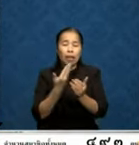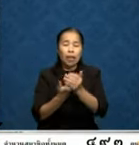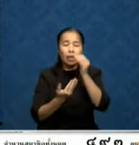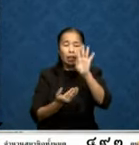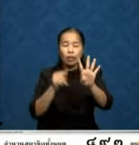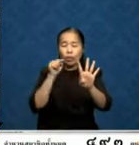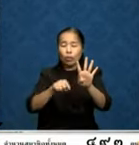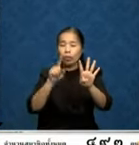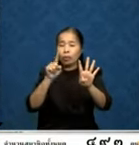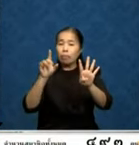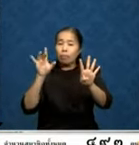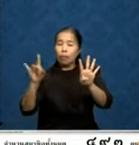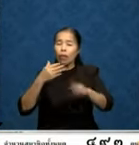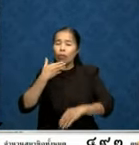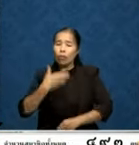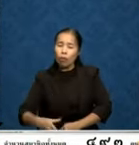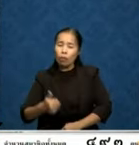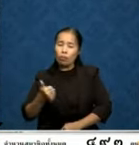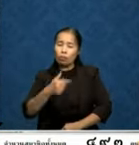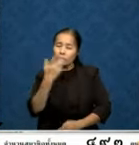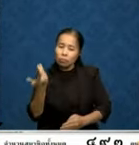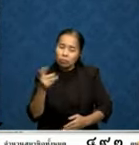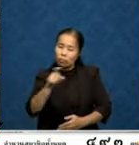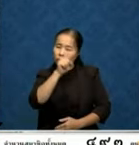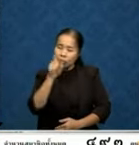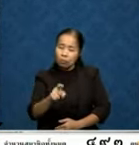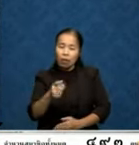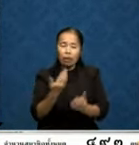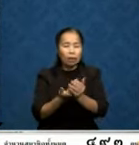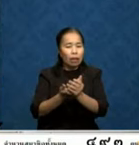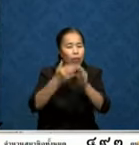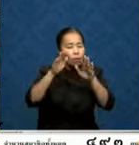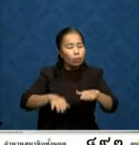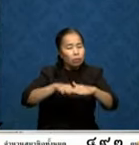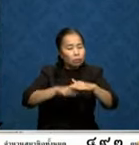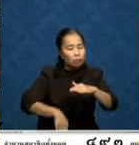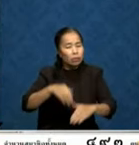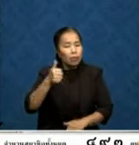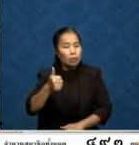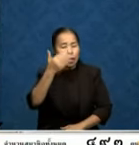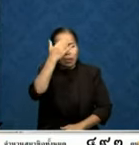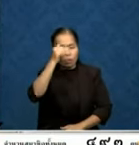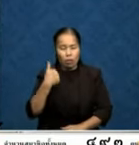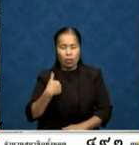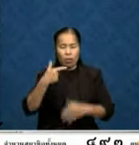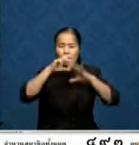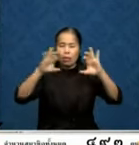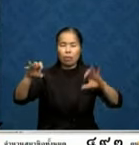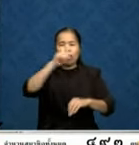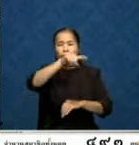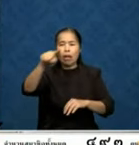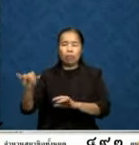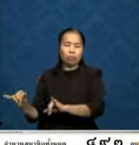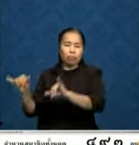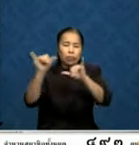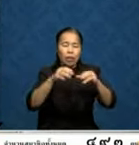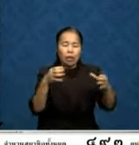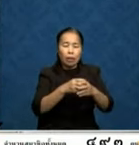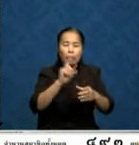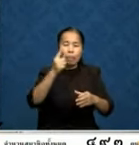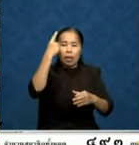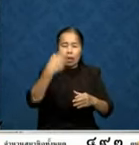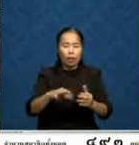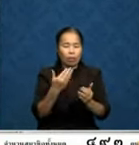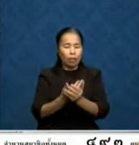พได้ไหมหรือว่าลดลงกว่านั้นได้ไหมเพราะรัฐบาลชุดนี้ตั้งแต่เข้ามาเขาก็ลดพยายามที่จะกดราคาไม่ให้ขึ้น